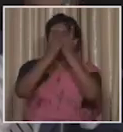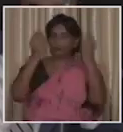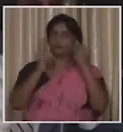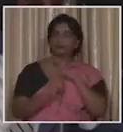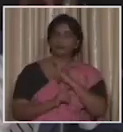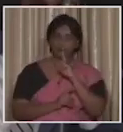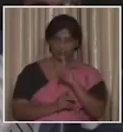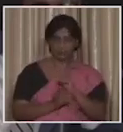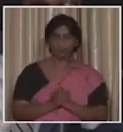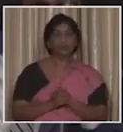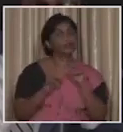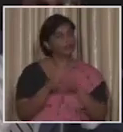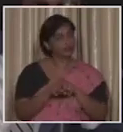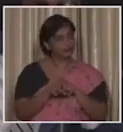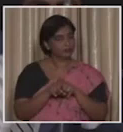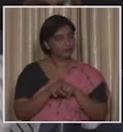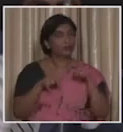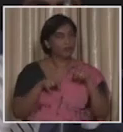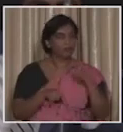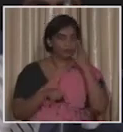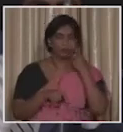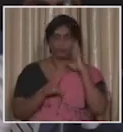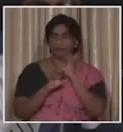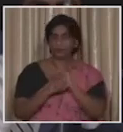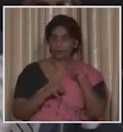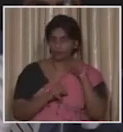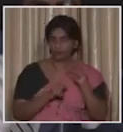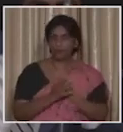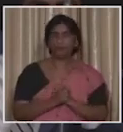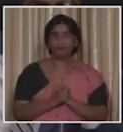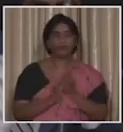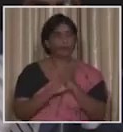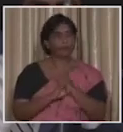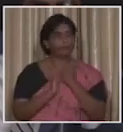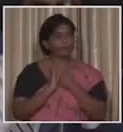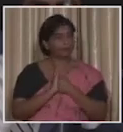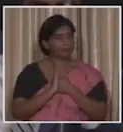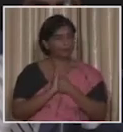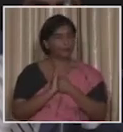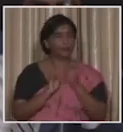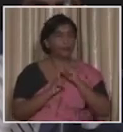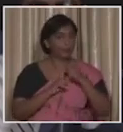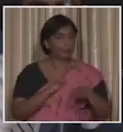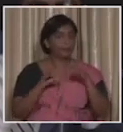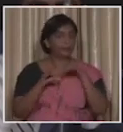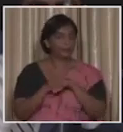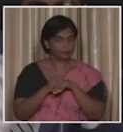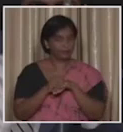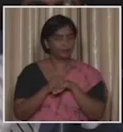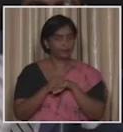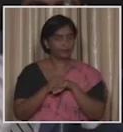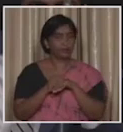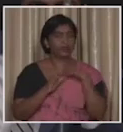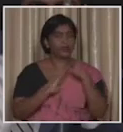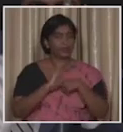කාරණේ ප්‍රාර්ථනා කරනවා. ඒ වගේම අද ශෝක යෝජනාවේදී හිටපු ගරු පානදුර ආශ්‍රය නියෝජනය කළ